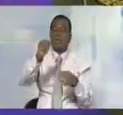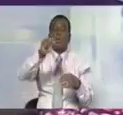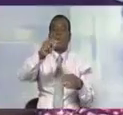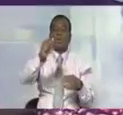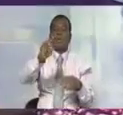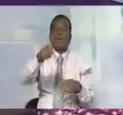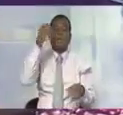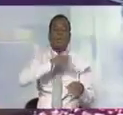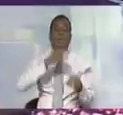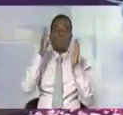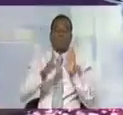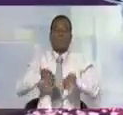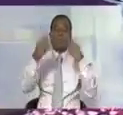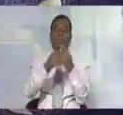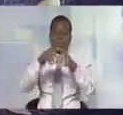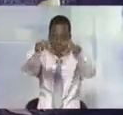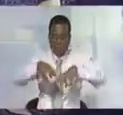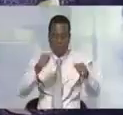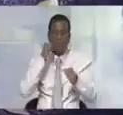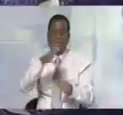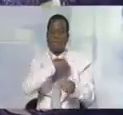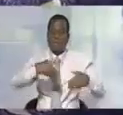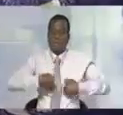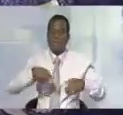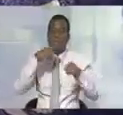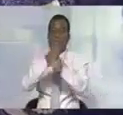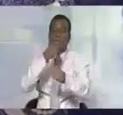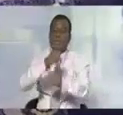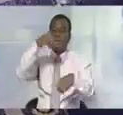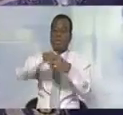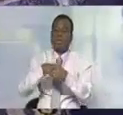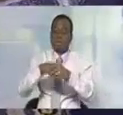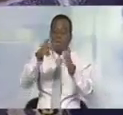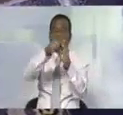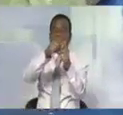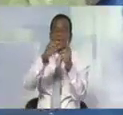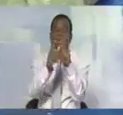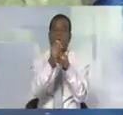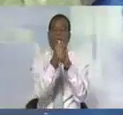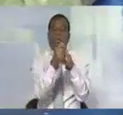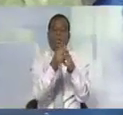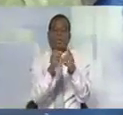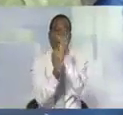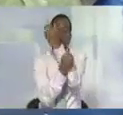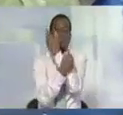Les bénéficiaires sont les groupements agricoles de femmes et de jeunes opérant dans les secteurs riz, maïs,